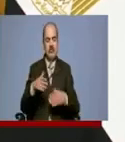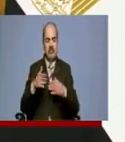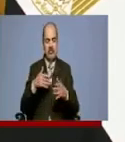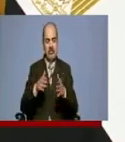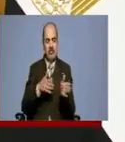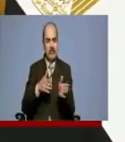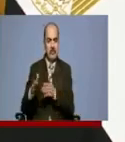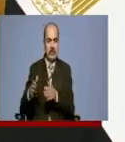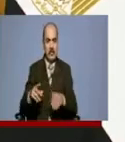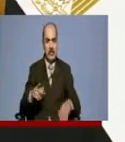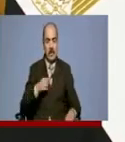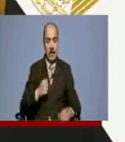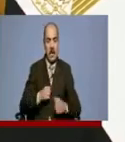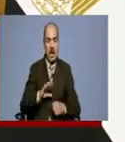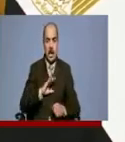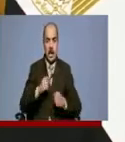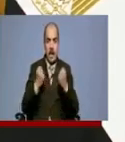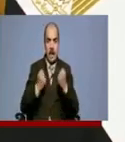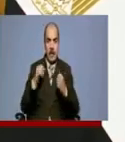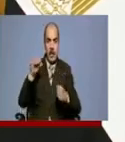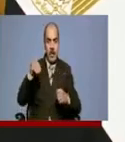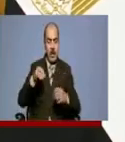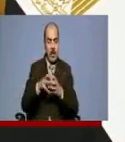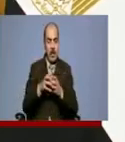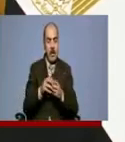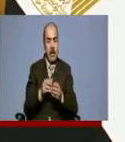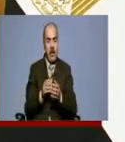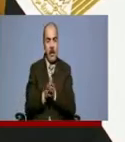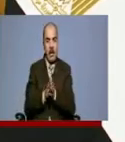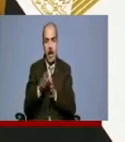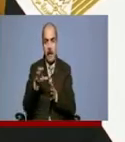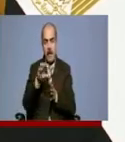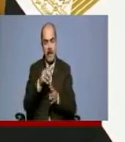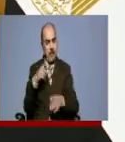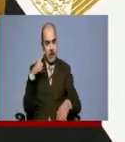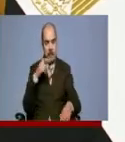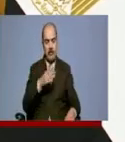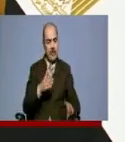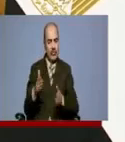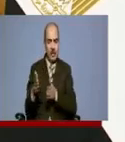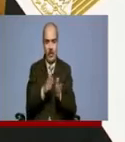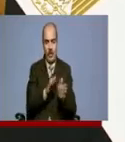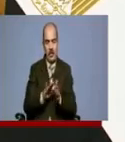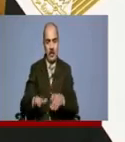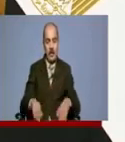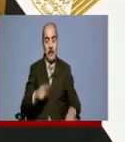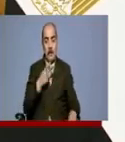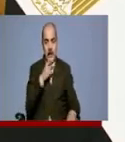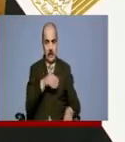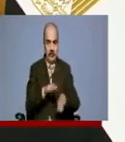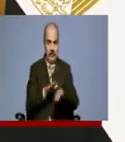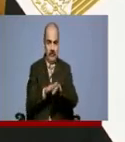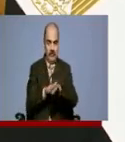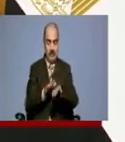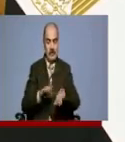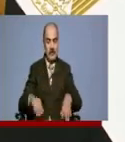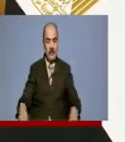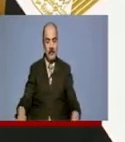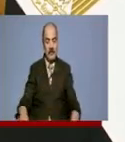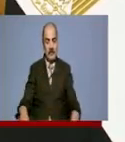نضال عشان يستقل لان الاستعمار الصهيوني يدل على نيه اليهود على البقاء في فلسطين ليس